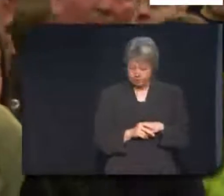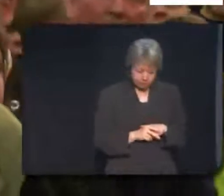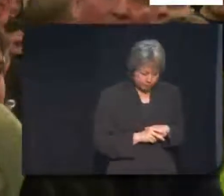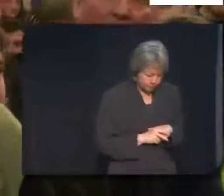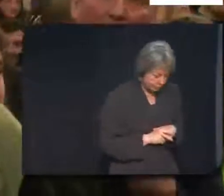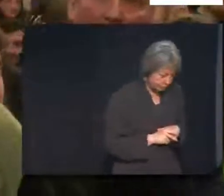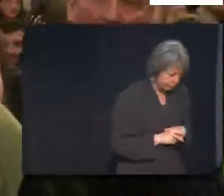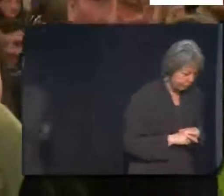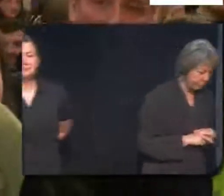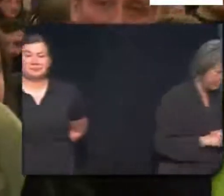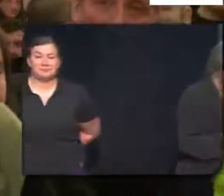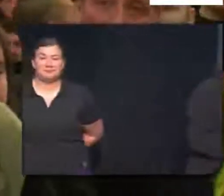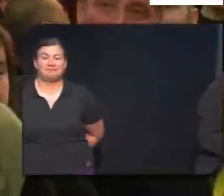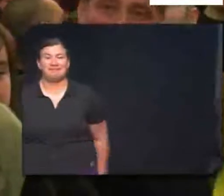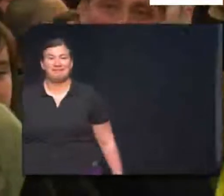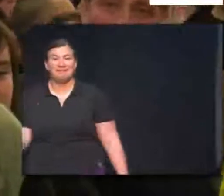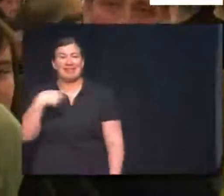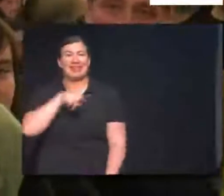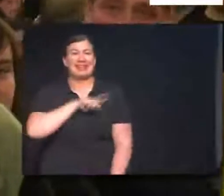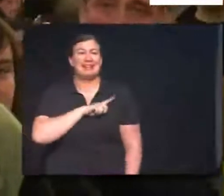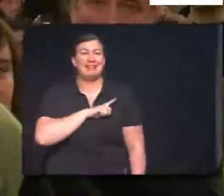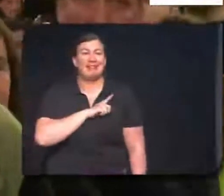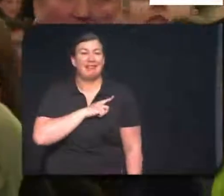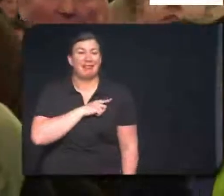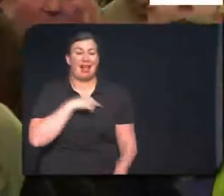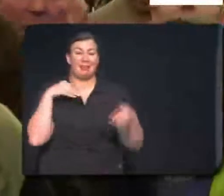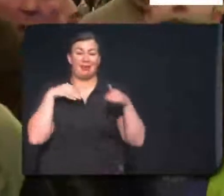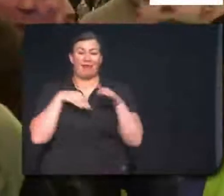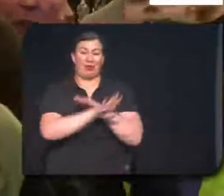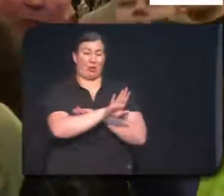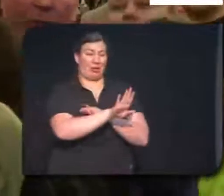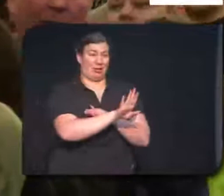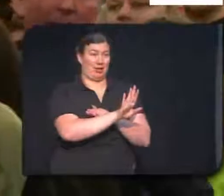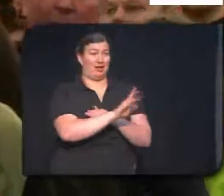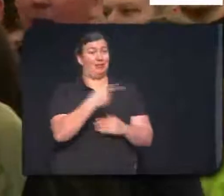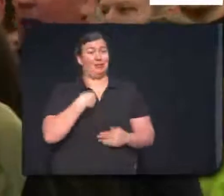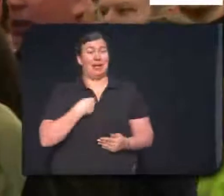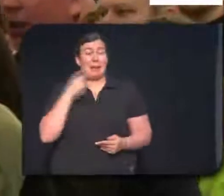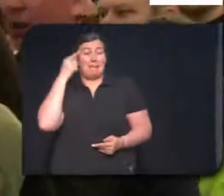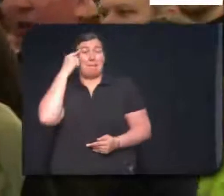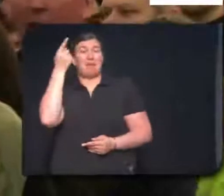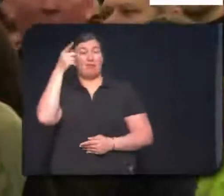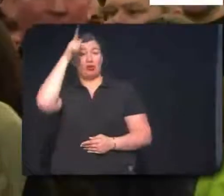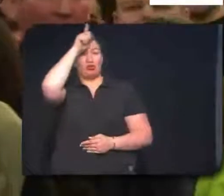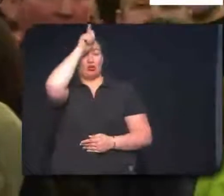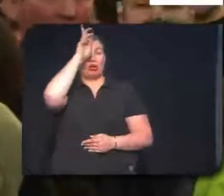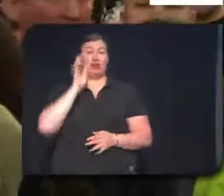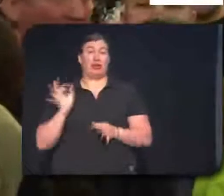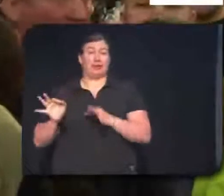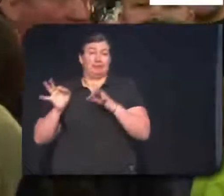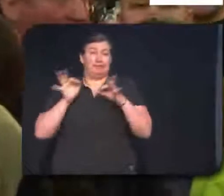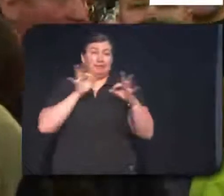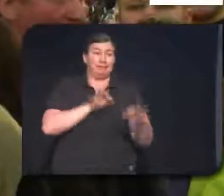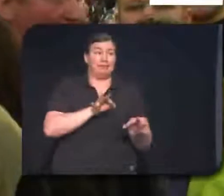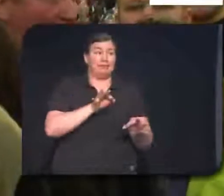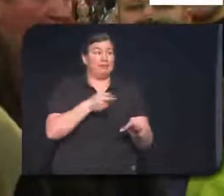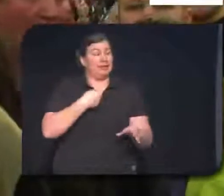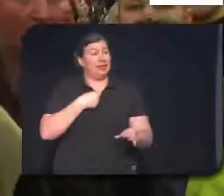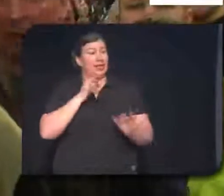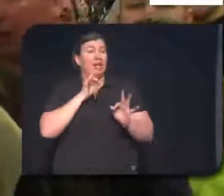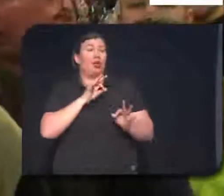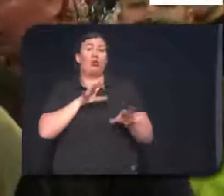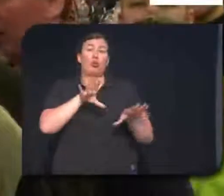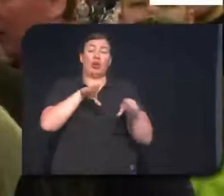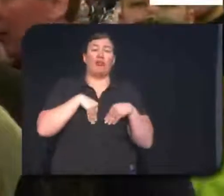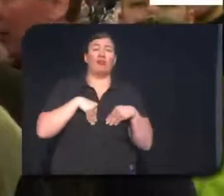Bundesrepublik als Flüchtling und ich nehme bewusst diesen Ausdruck gekommen ich bin hier gut und vorurteilsfrei aufgenommen worden